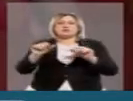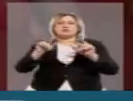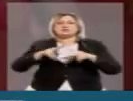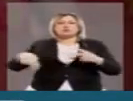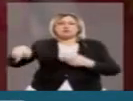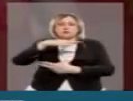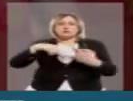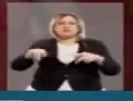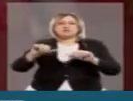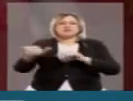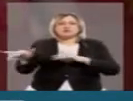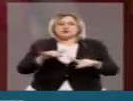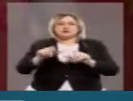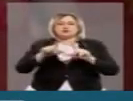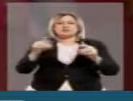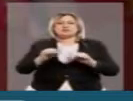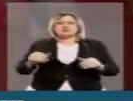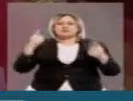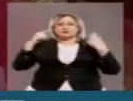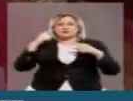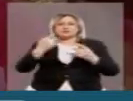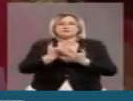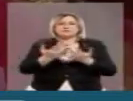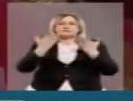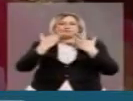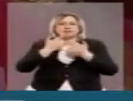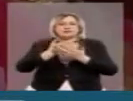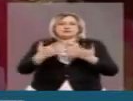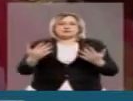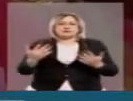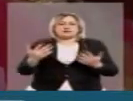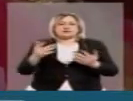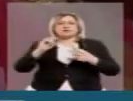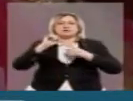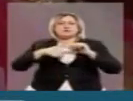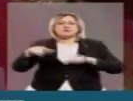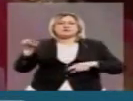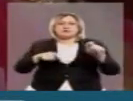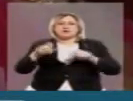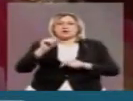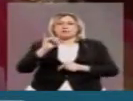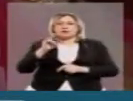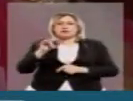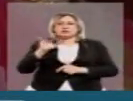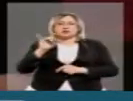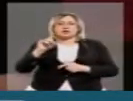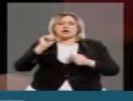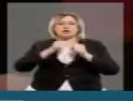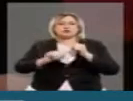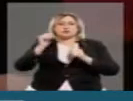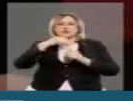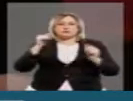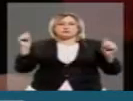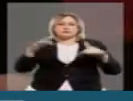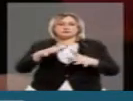келген. Талай рет республикалық деңгейдегі додаларда көрермен қошеметіне ие болып, жүлделі орындарды алып жүр. Бұл жолы қазақтың ұлттық биі мен Wild